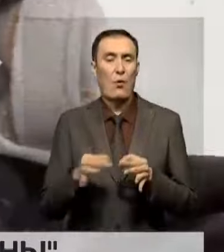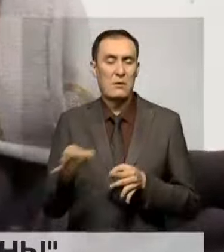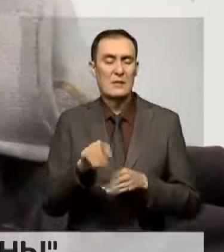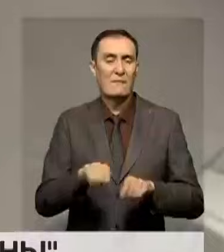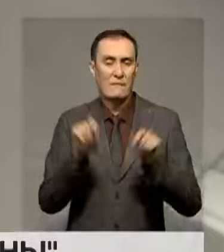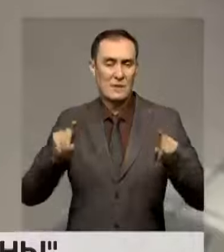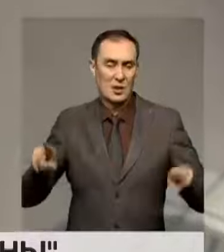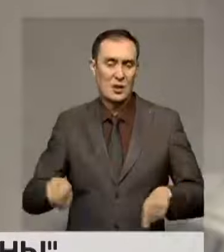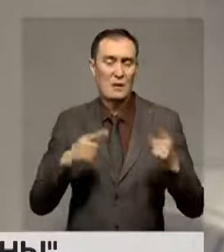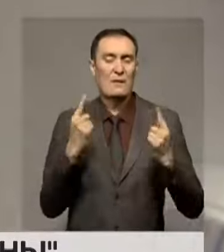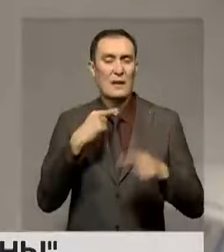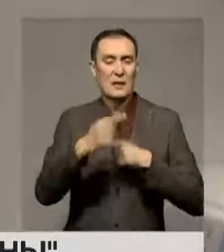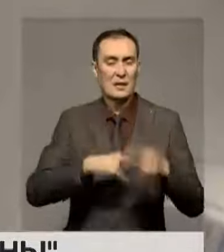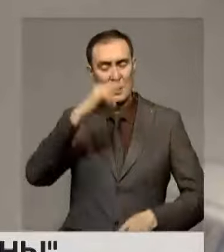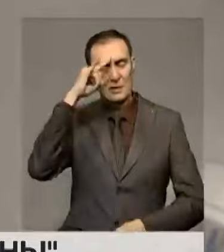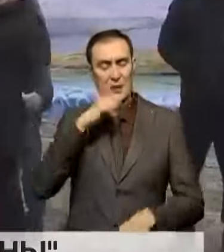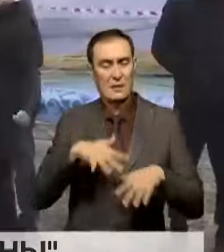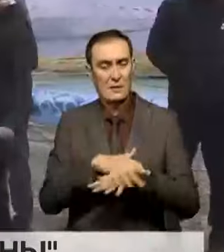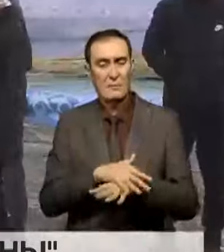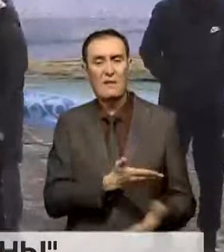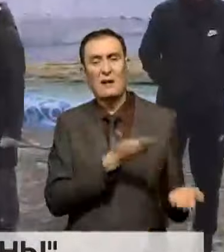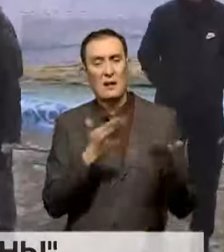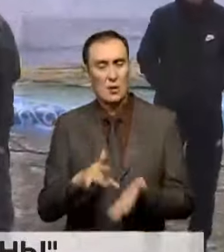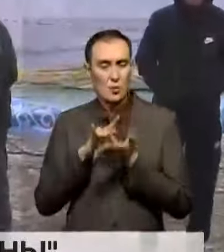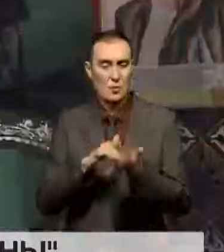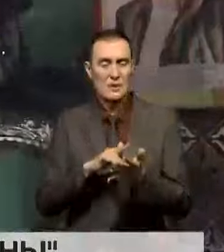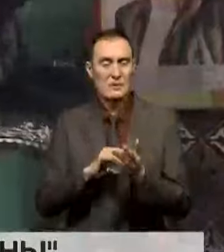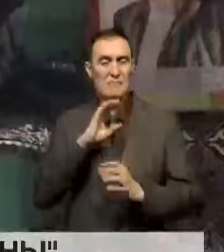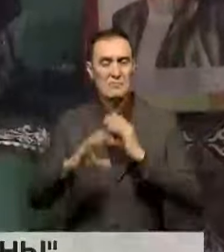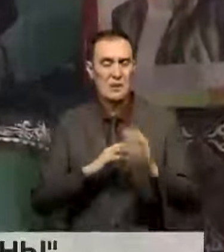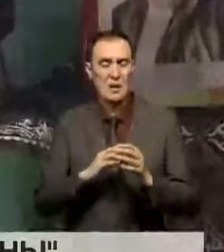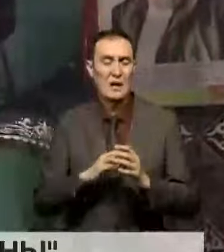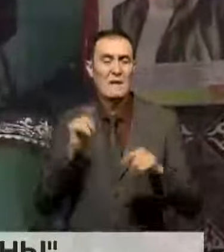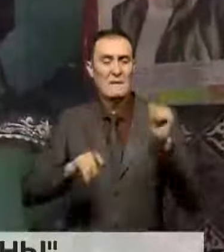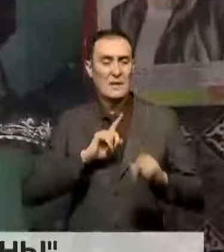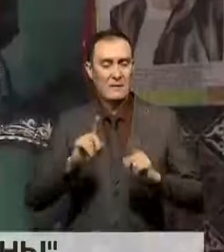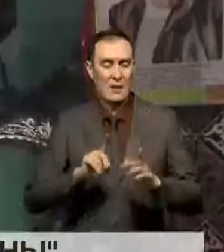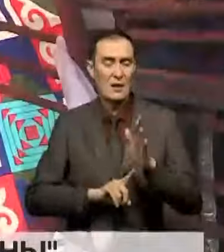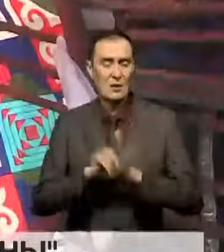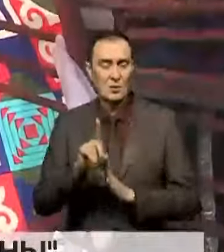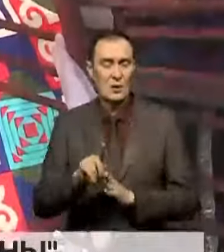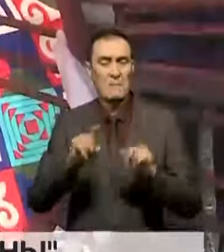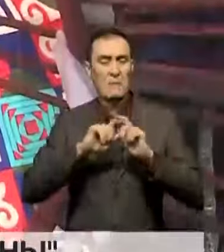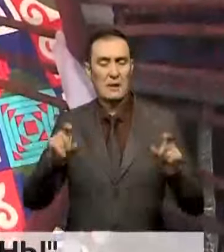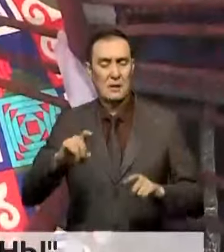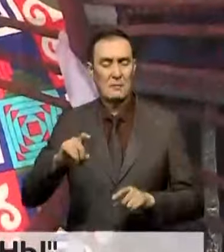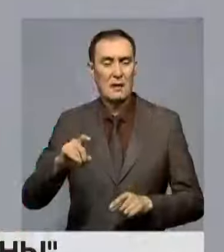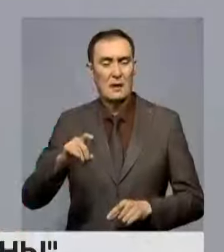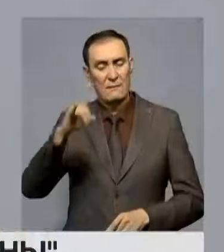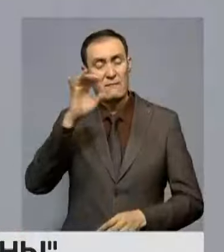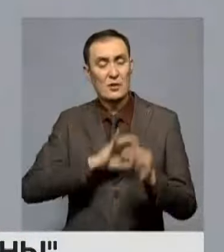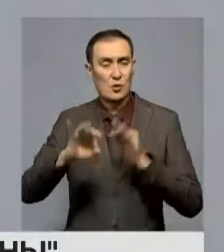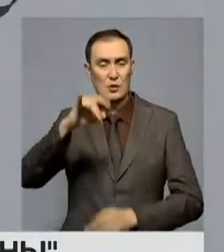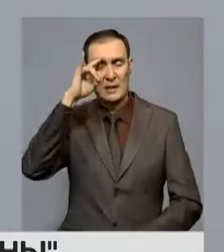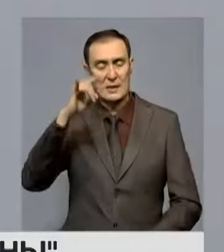великое наследие казахского народа и заодно привлекают туристов со всего мира. Фестиваль «Шығыс Салбуруны» уже стал брендом региона. Анна Лисенбердина,